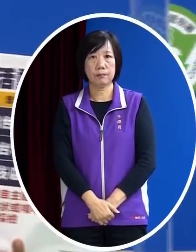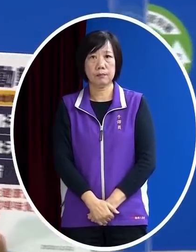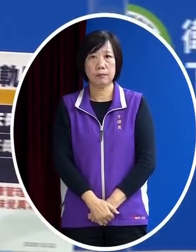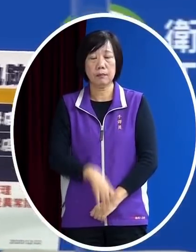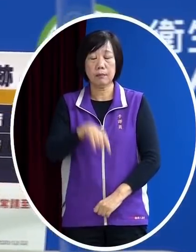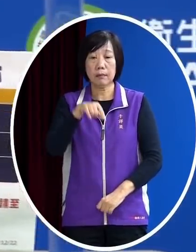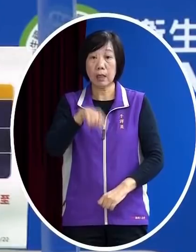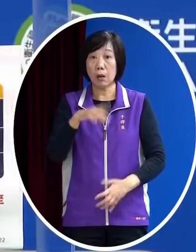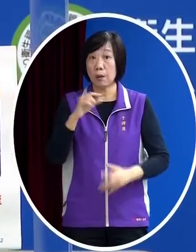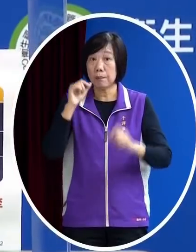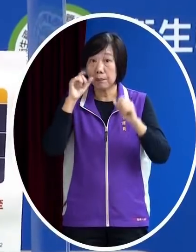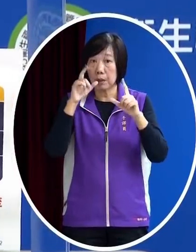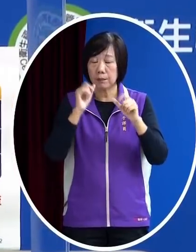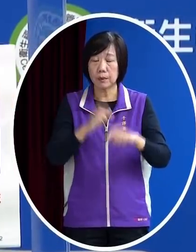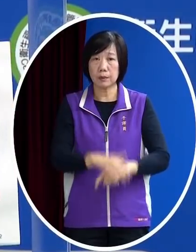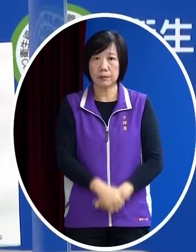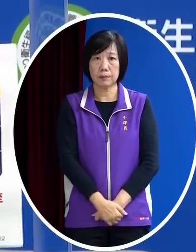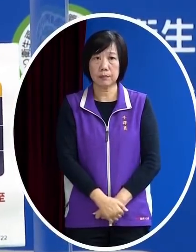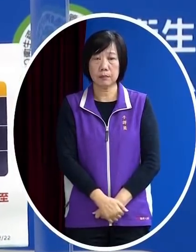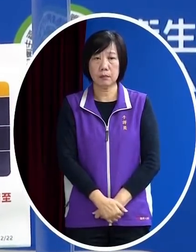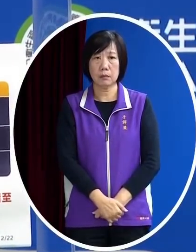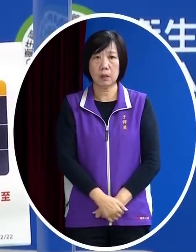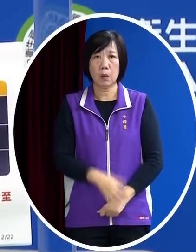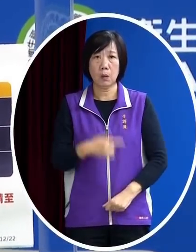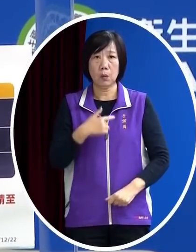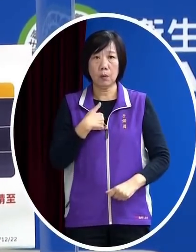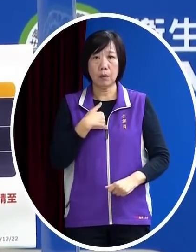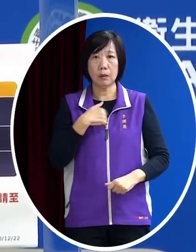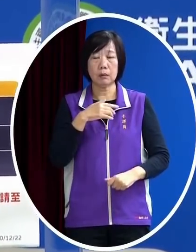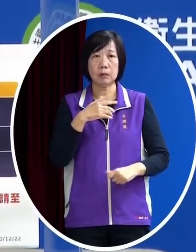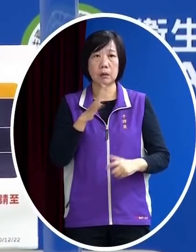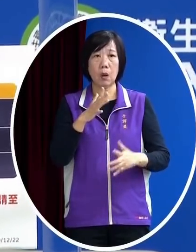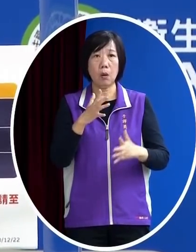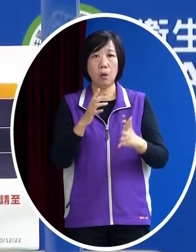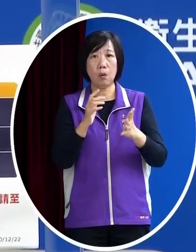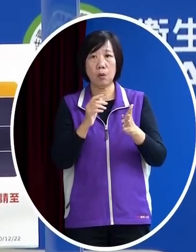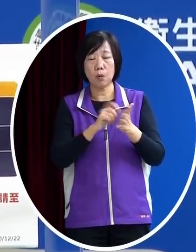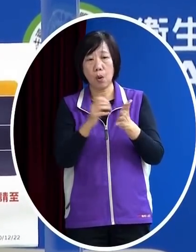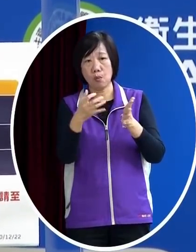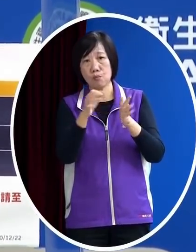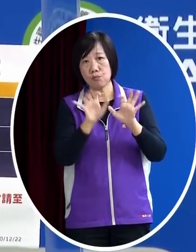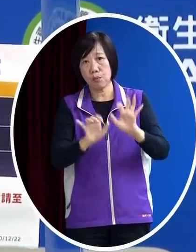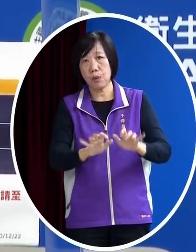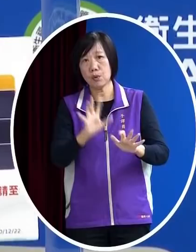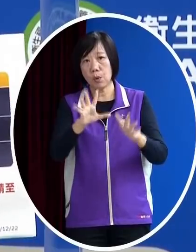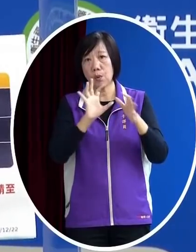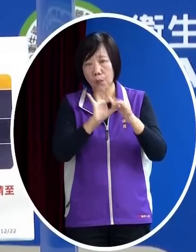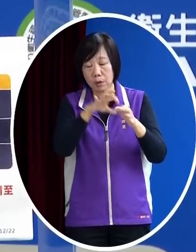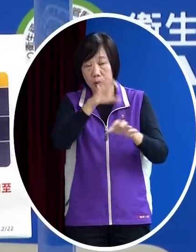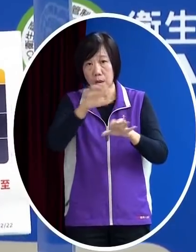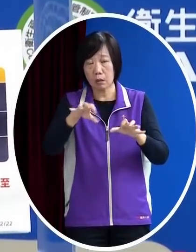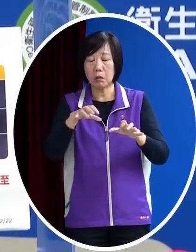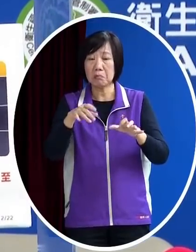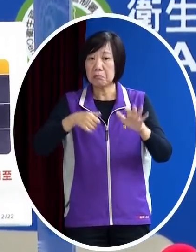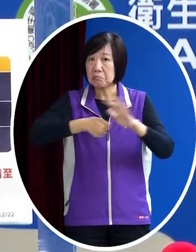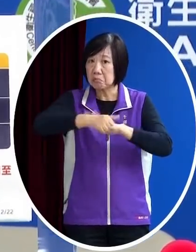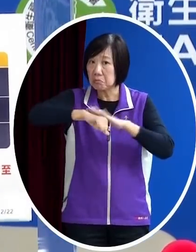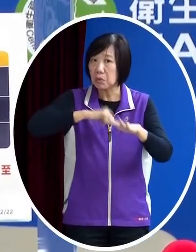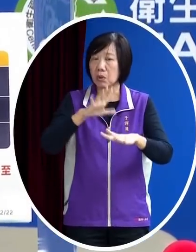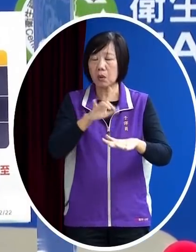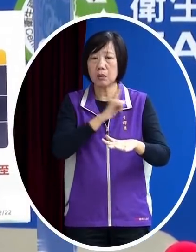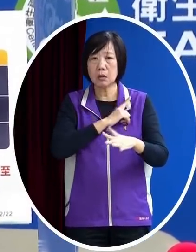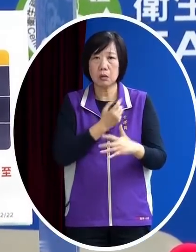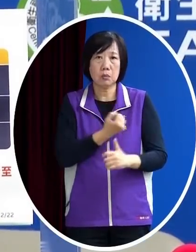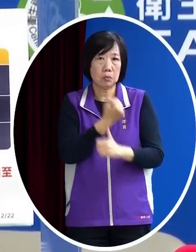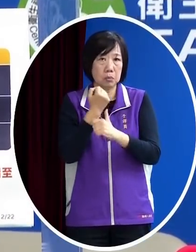所以要提醒依着我们等下在上面所写的地方出入的相关场所民众，那请自主